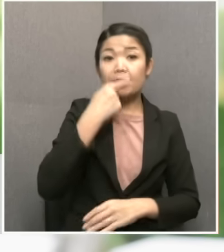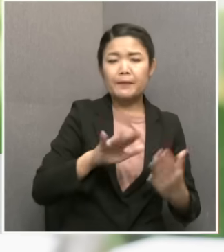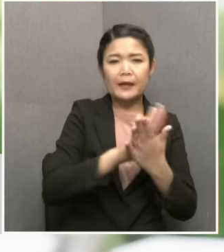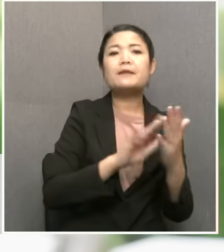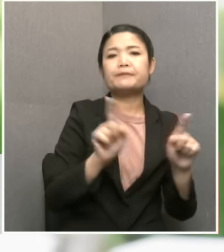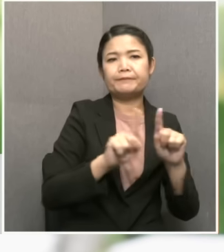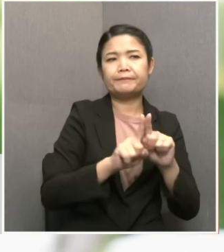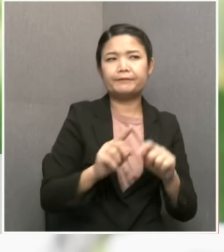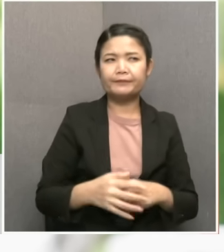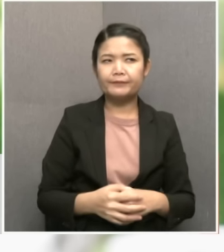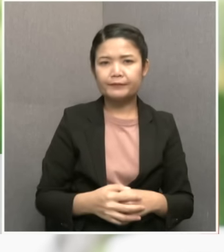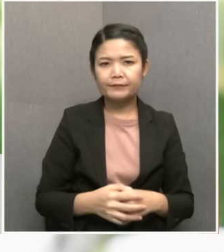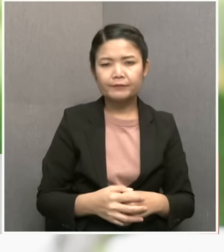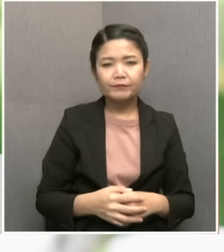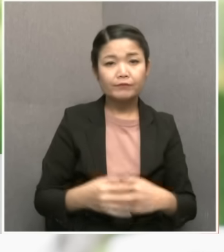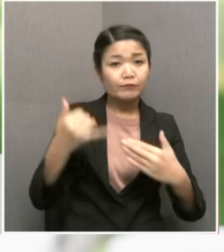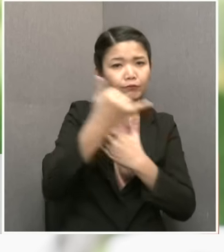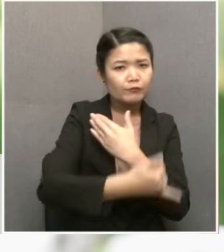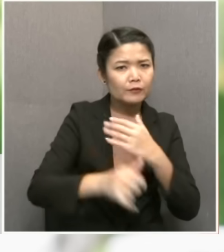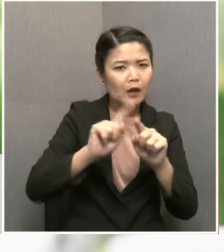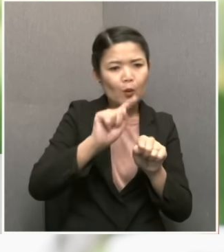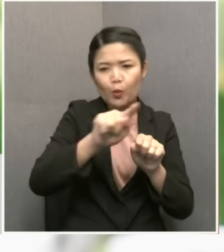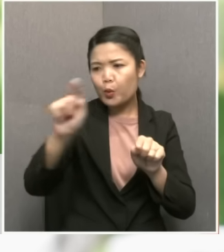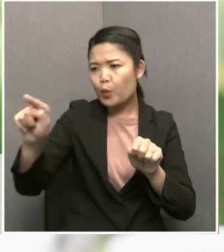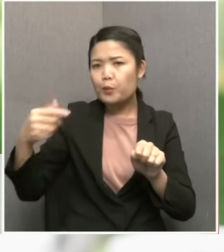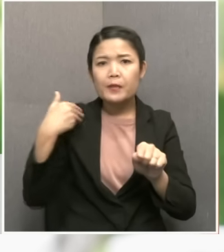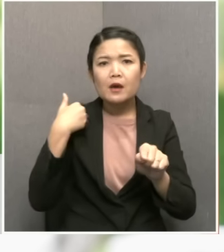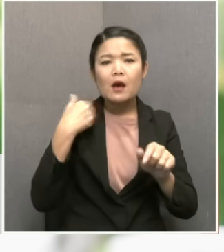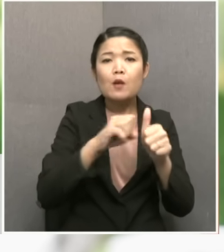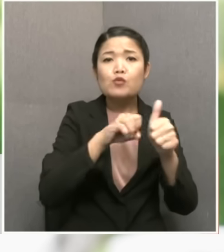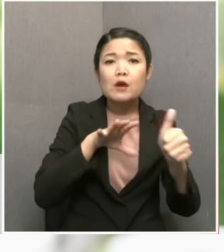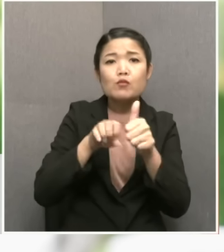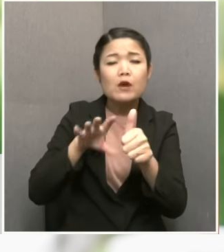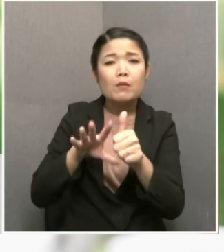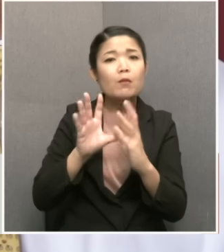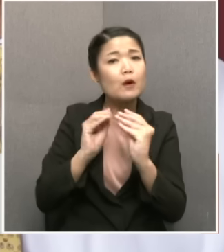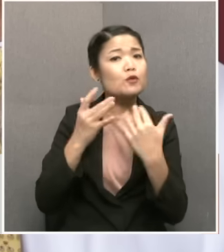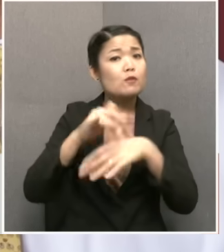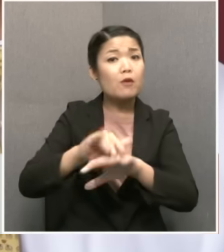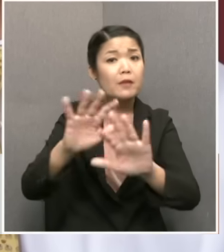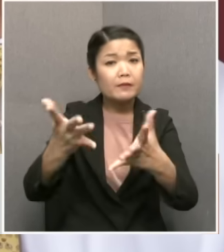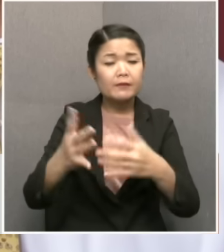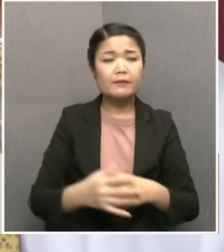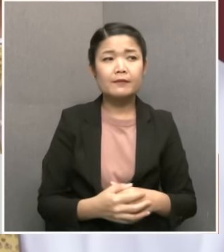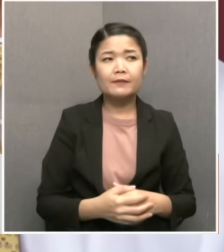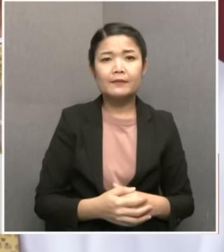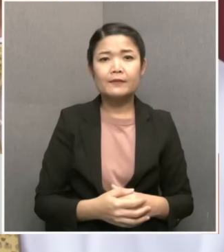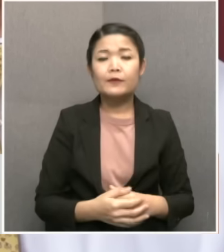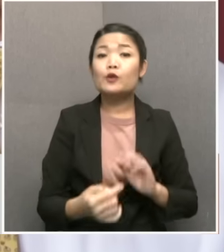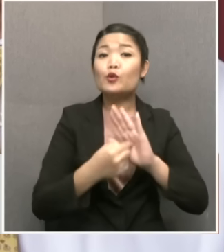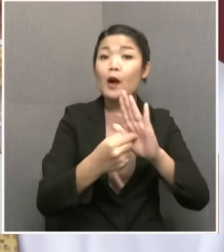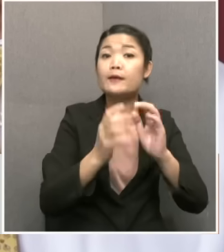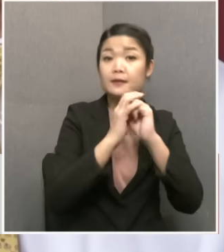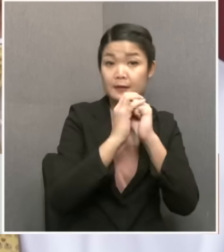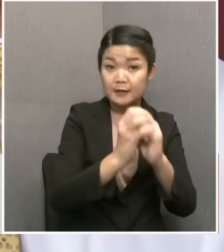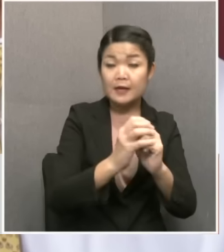มีชาติมหาอำนาจหลายชาติเหมือนกันนะที่เขาไม่ได้ไปร่วมประชุมด้วยนะฮะคือผู้นำเนี่ยไม่ได้ไปอย่างจีน